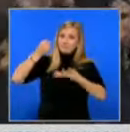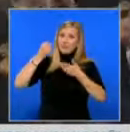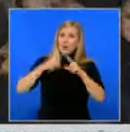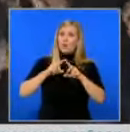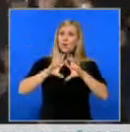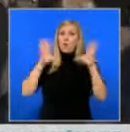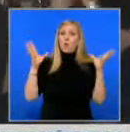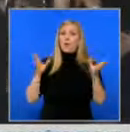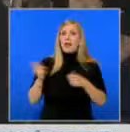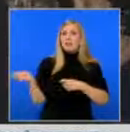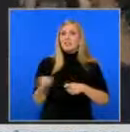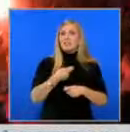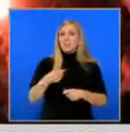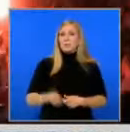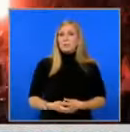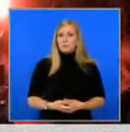големия